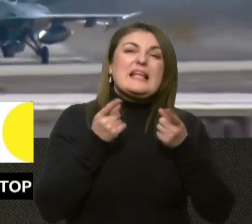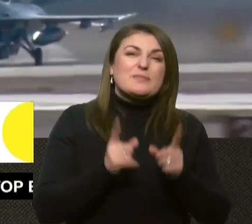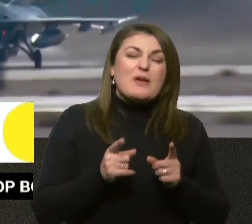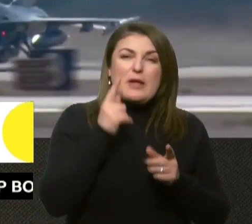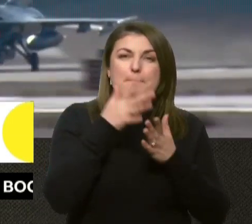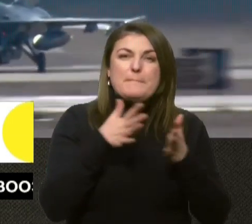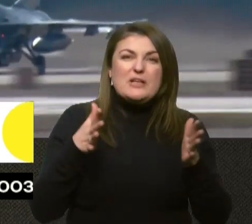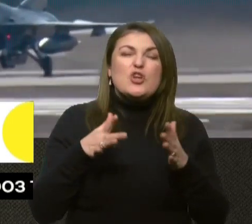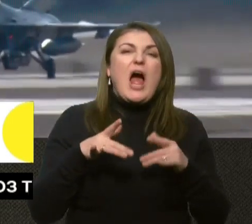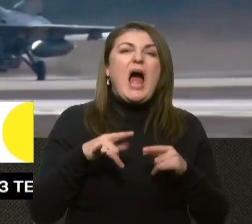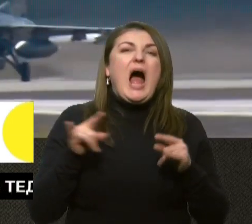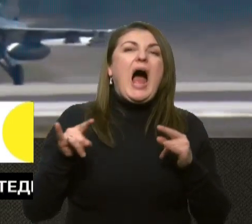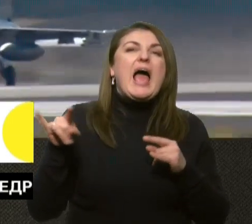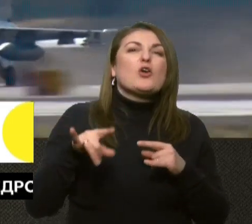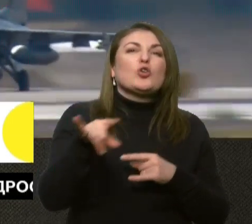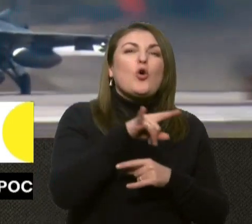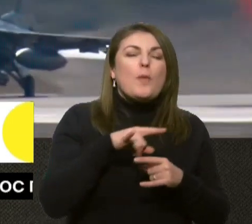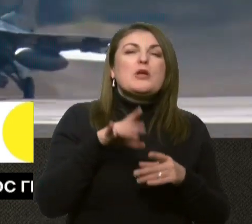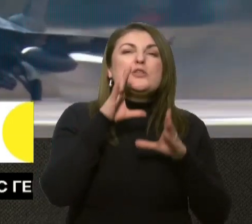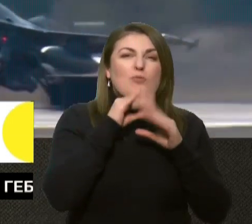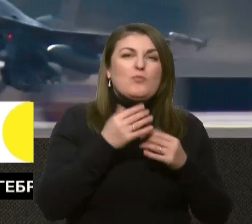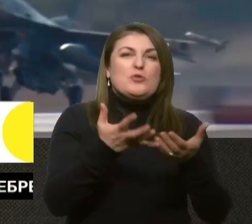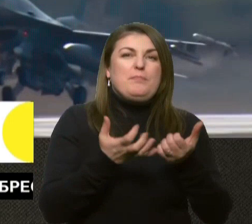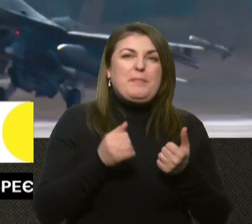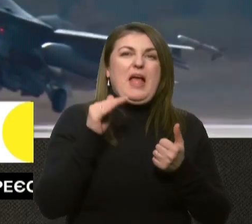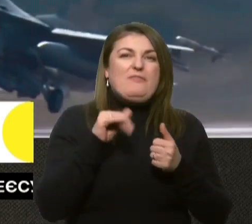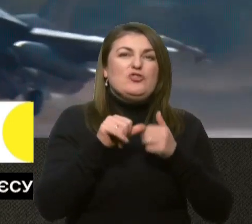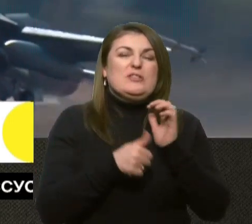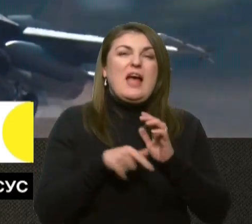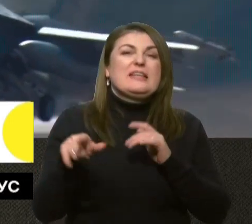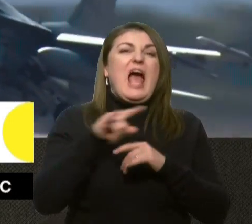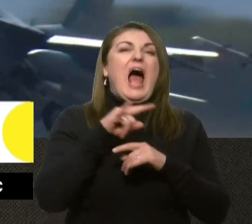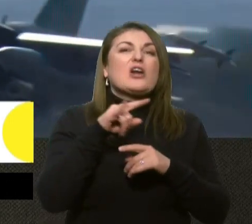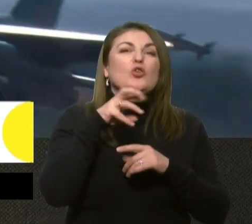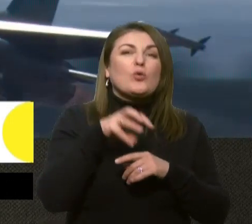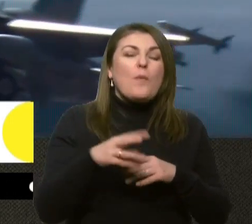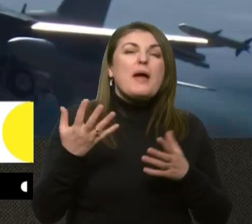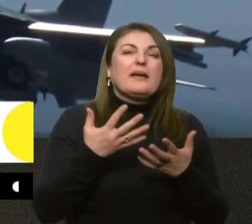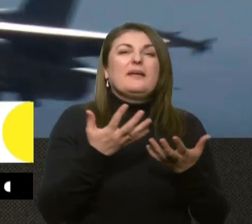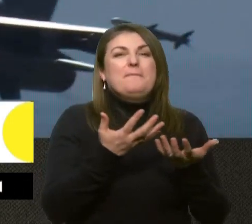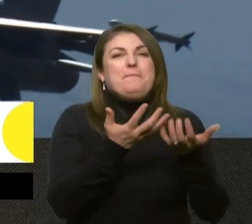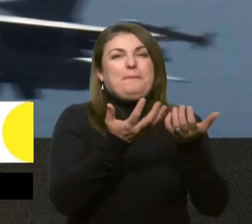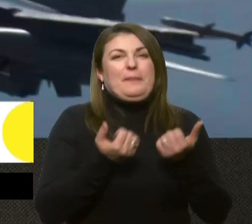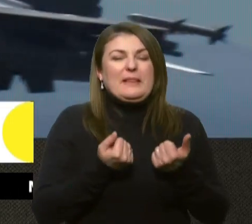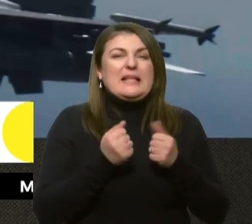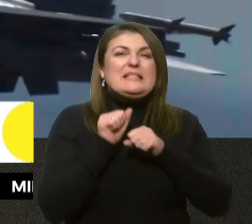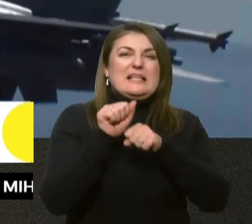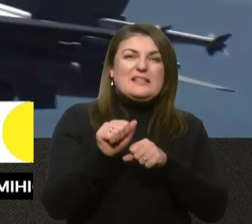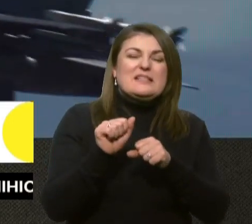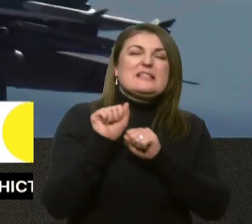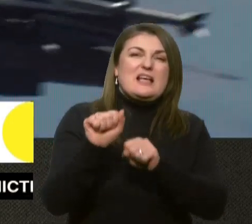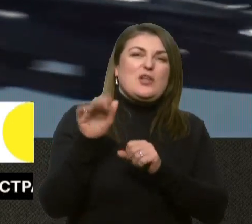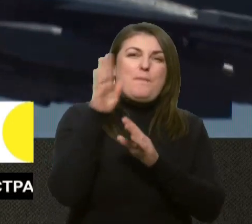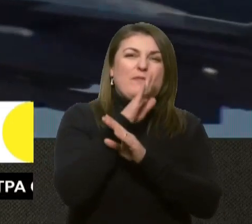більшість аеродромів спроможні приймати F-16. Ті аеродроми, які розраховані на підльот і для захисту повітряного